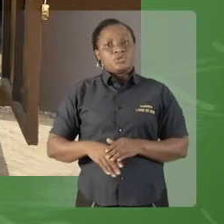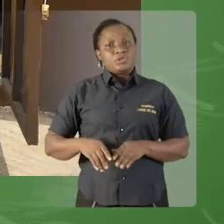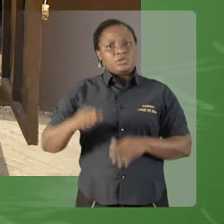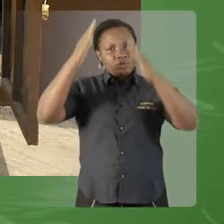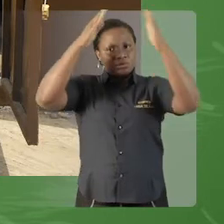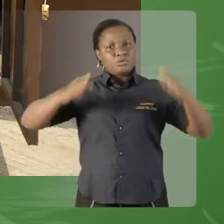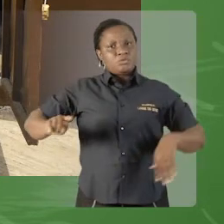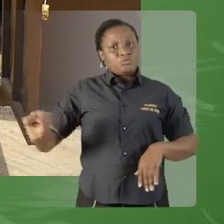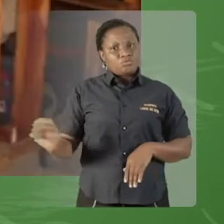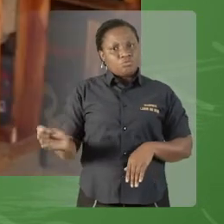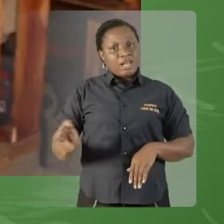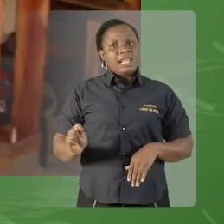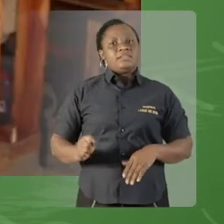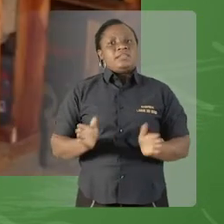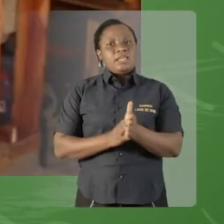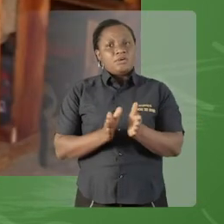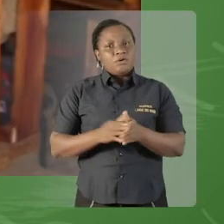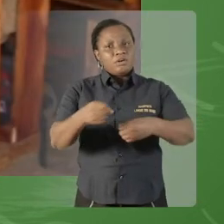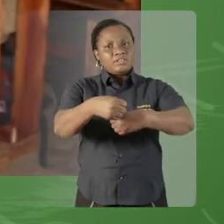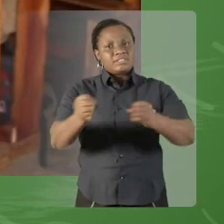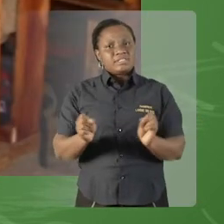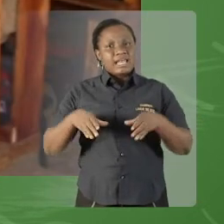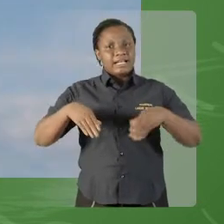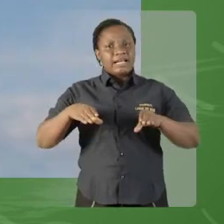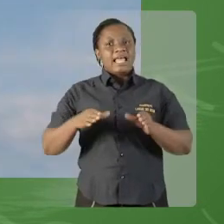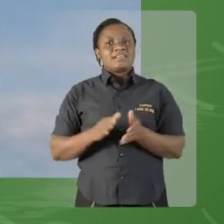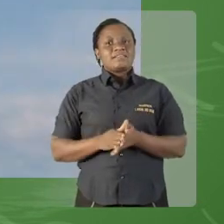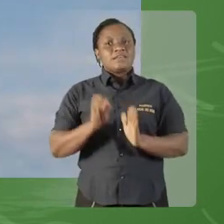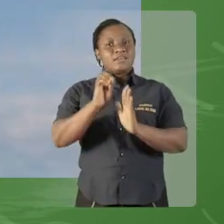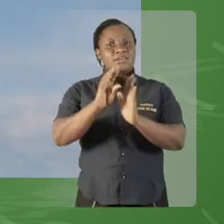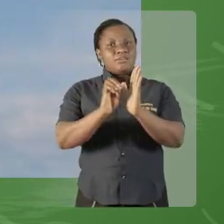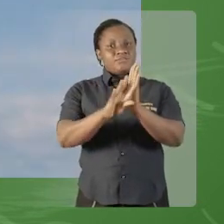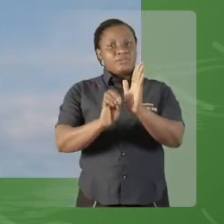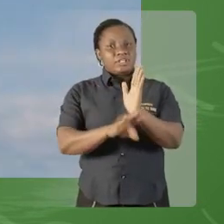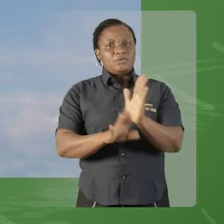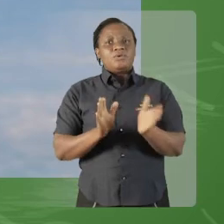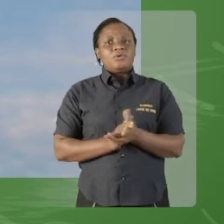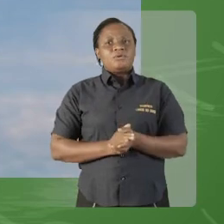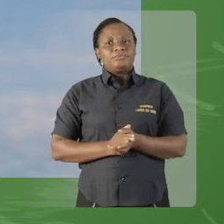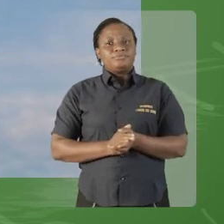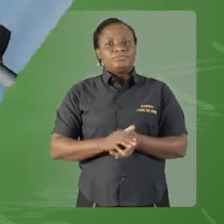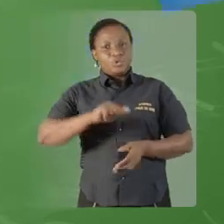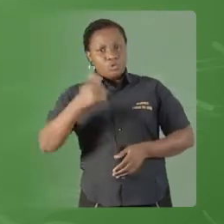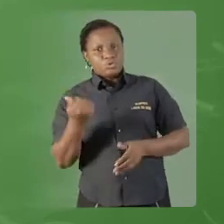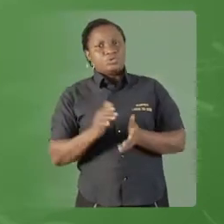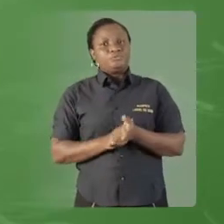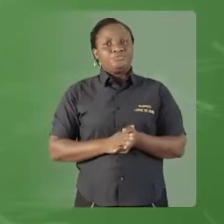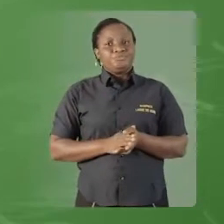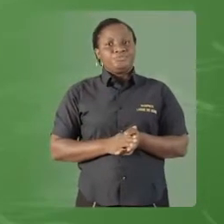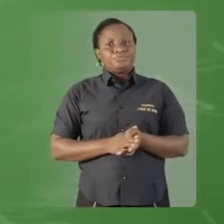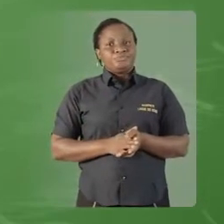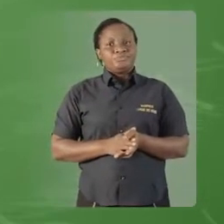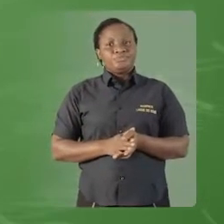toilettes de l'école, les salles de classe, les feux tricolores, etc.